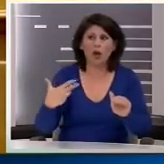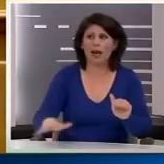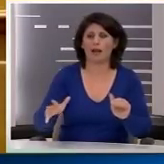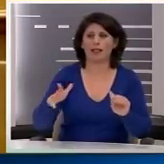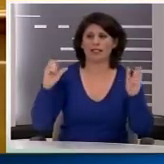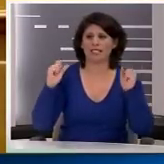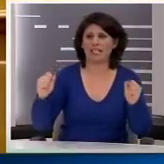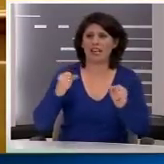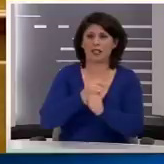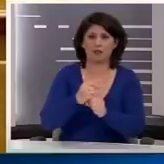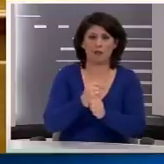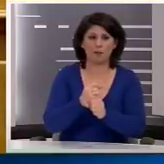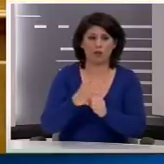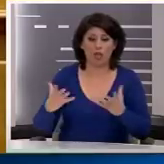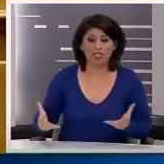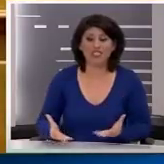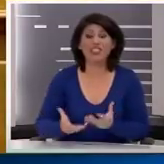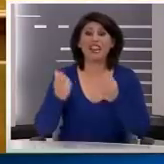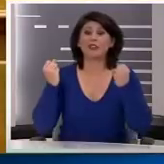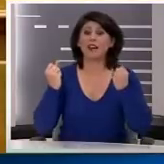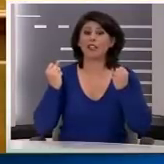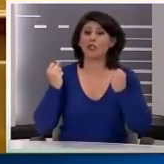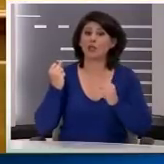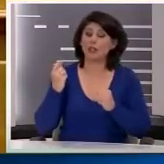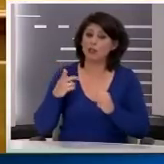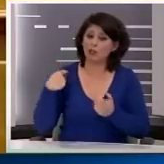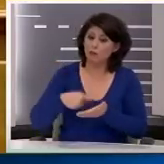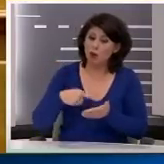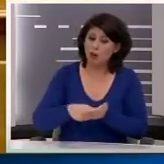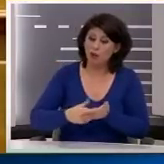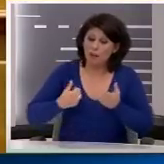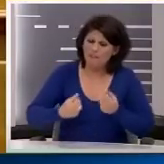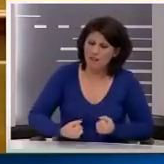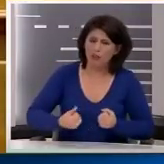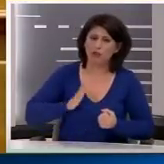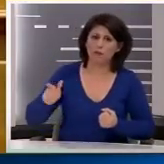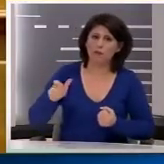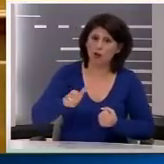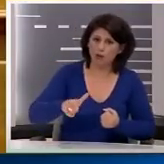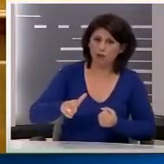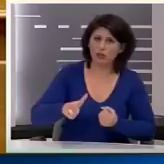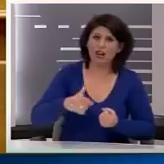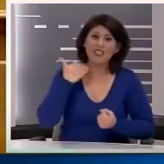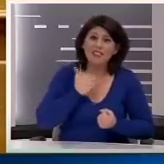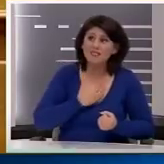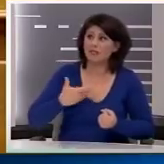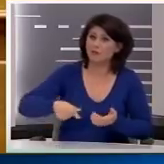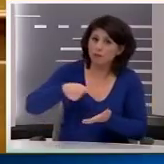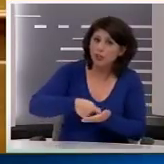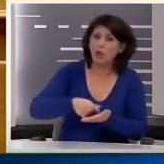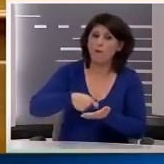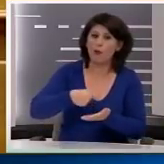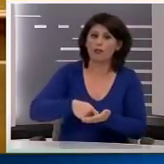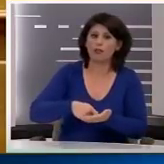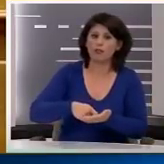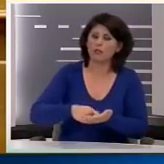φαρμάκου, διασφαλίζοντας ότι οι φορολογικές επιβαρύνσεις των πολιτών αυτής της χώρας πιάνουν τόπο και δεν πάνε